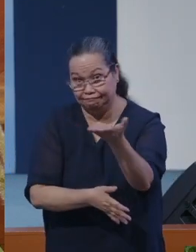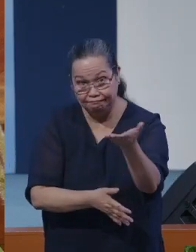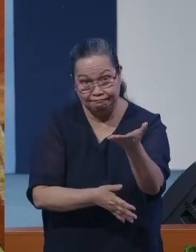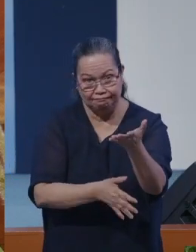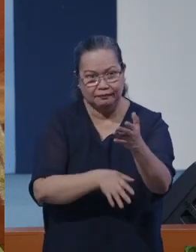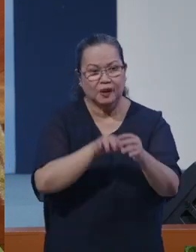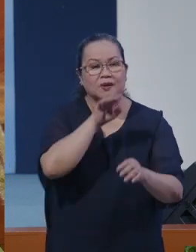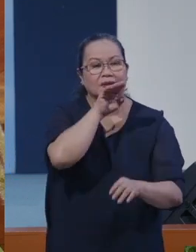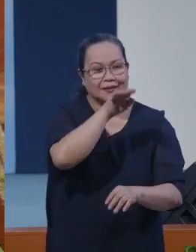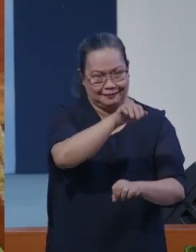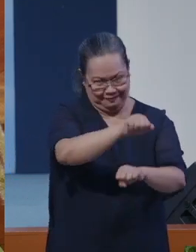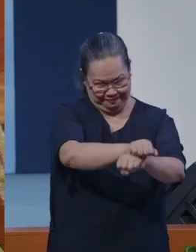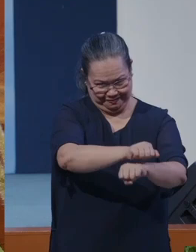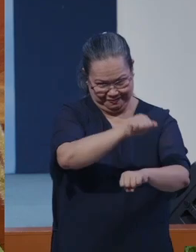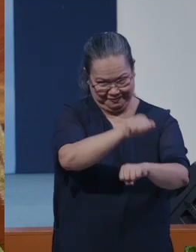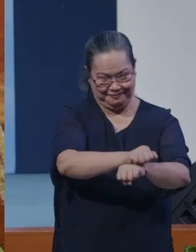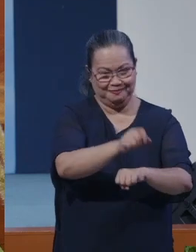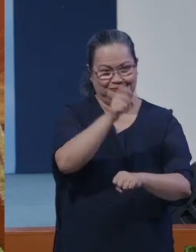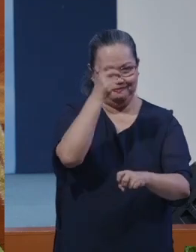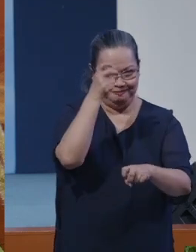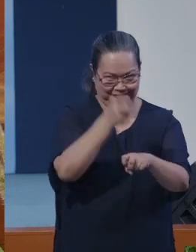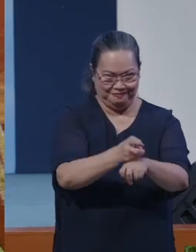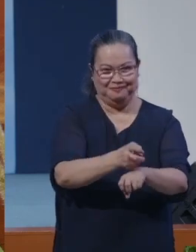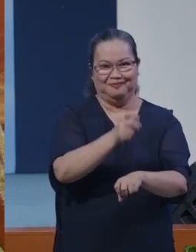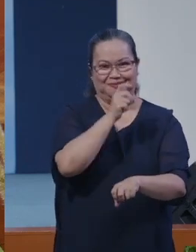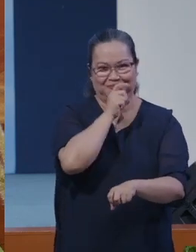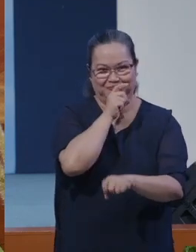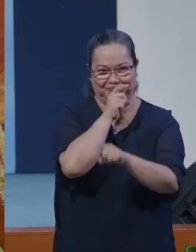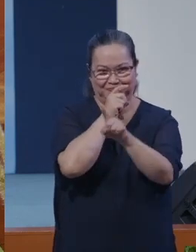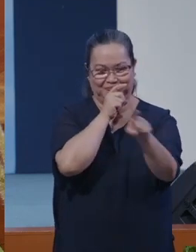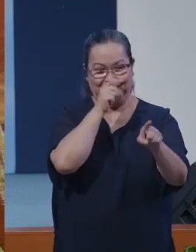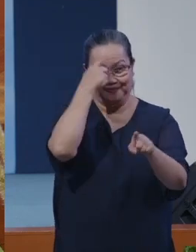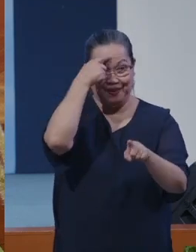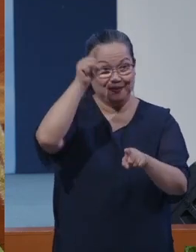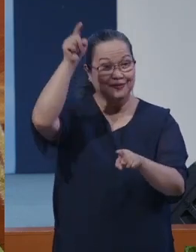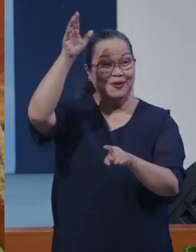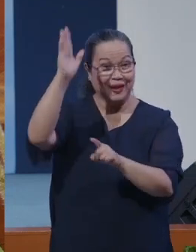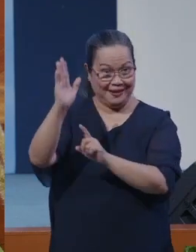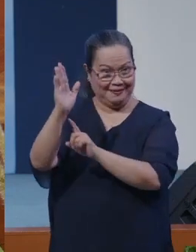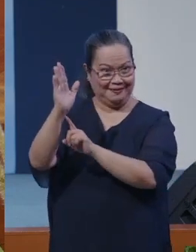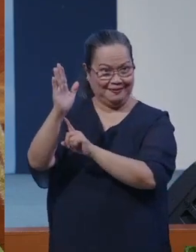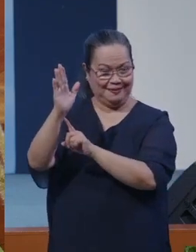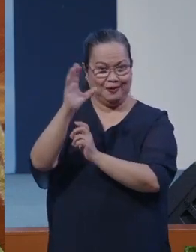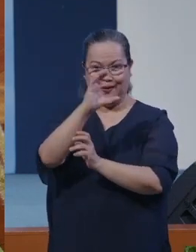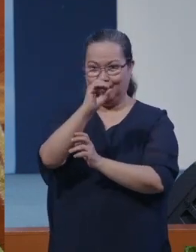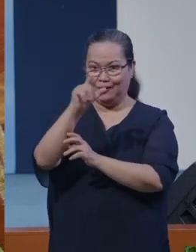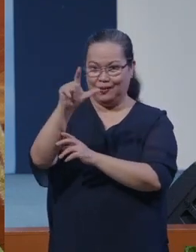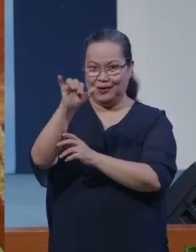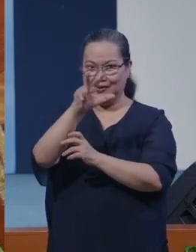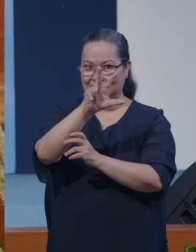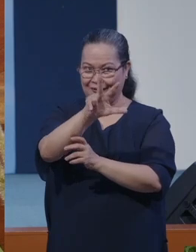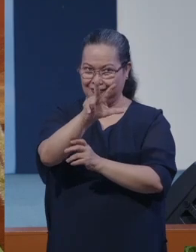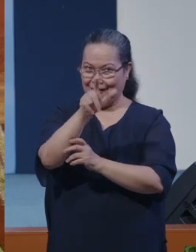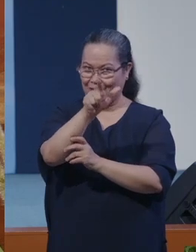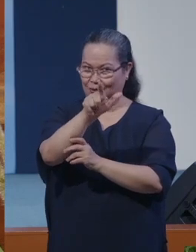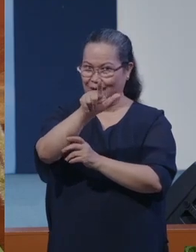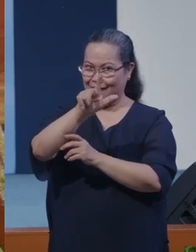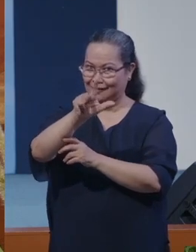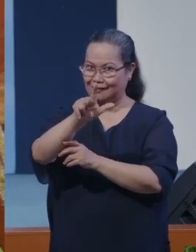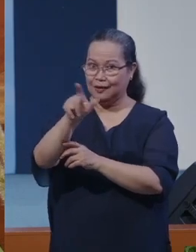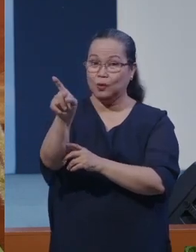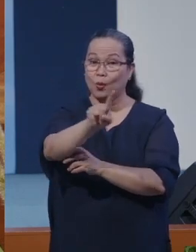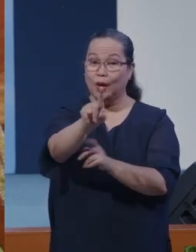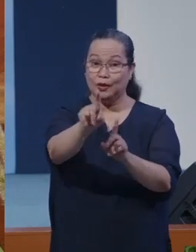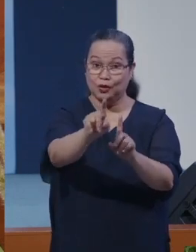Work hard. Work hard para sa Kanya. Colossians 3:23. Whatever